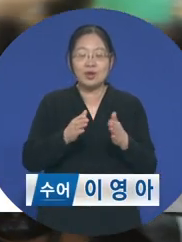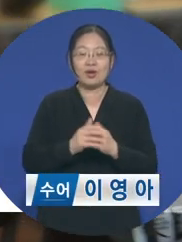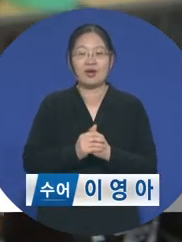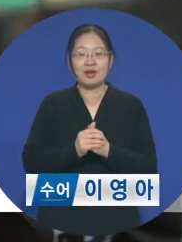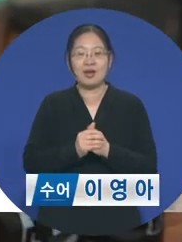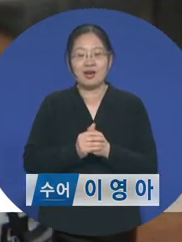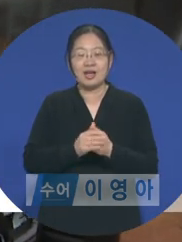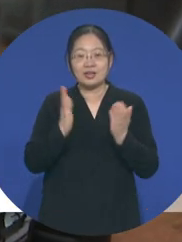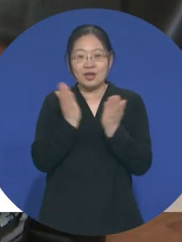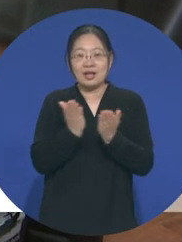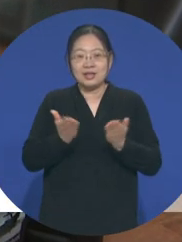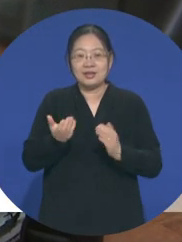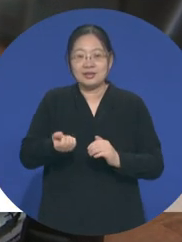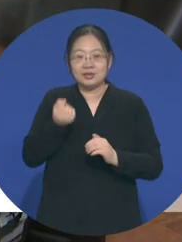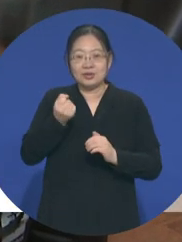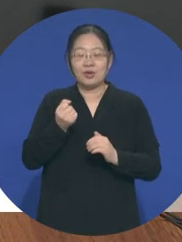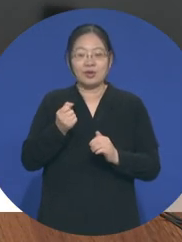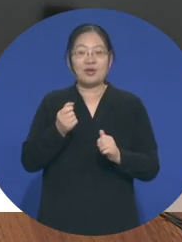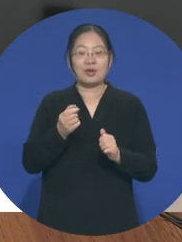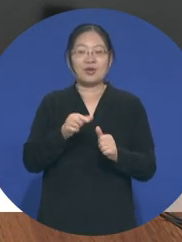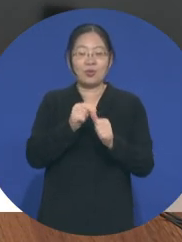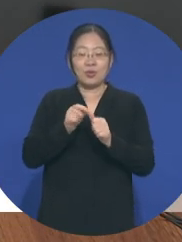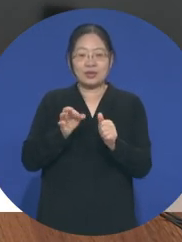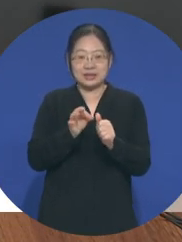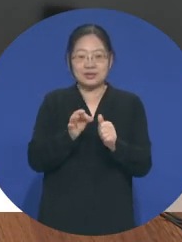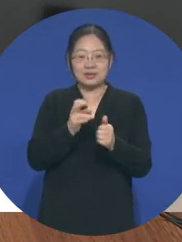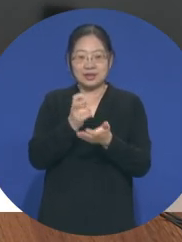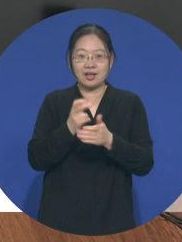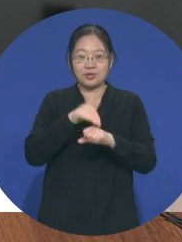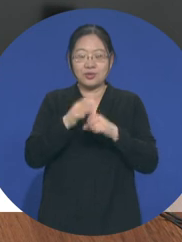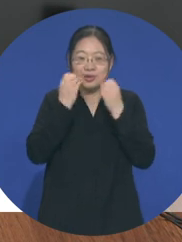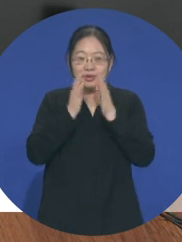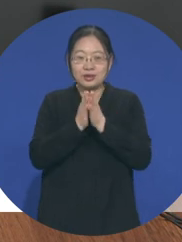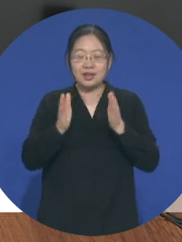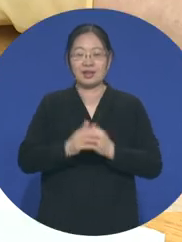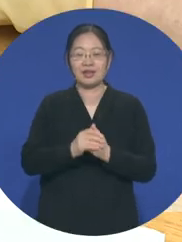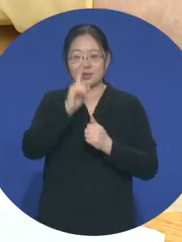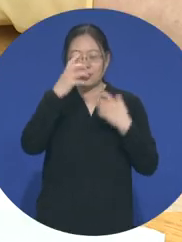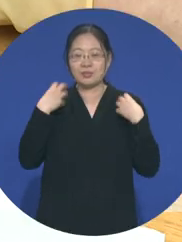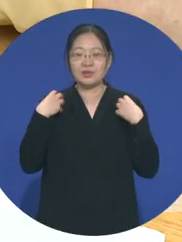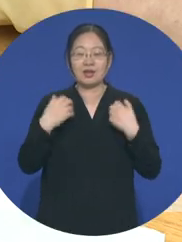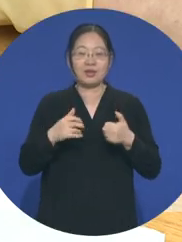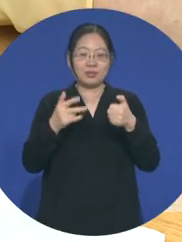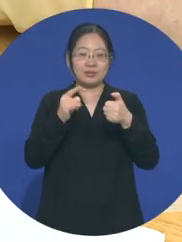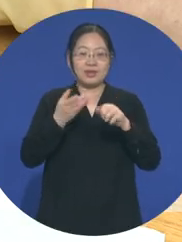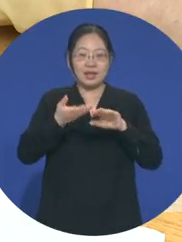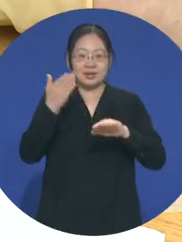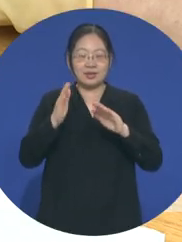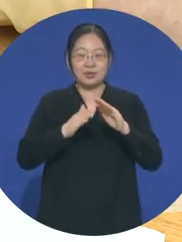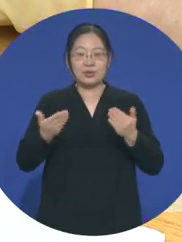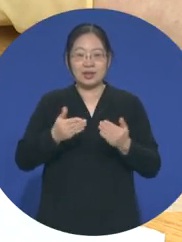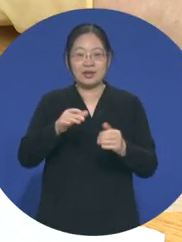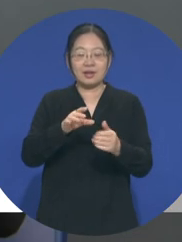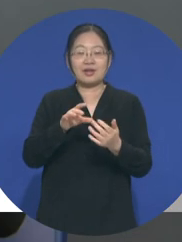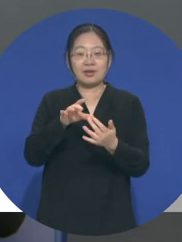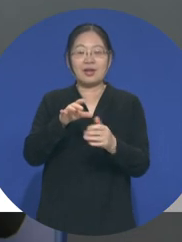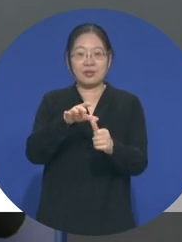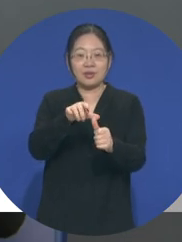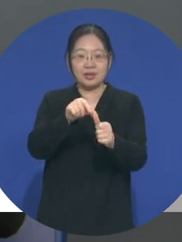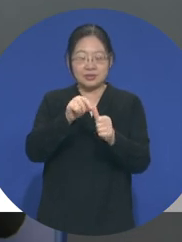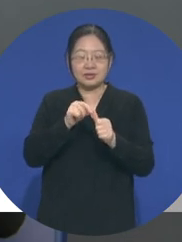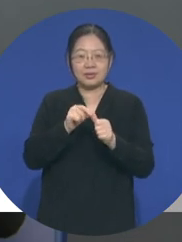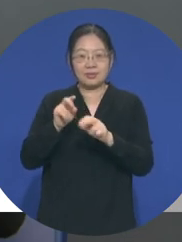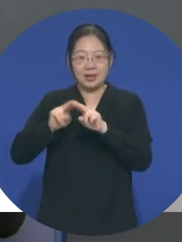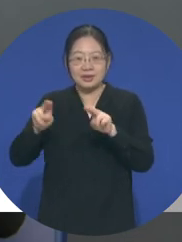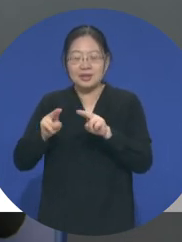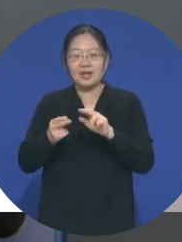경기도가 경기도 적합직무 고용지원금 제도를 새롭게 시행합니다. 이는 정부의 중장년 정규직 채용지원 정책 폐지에